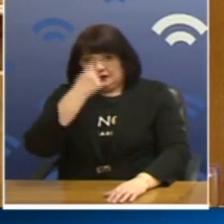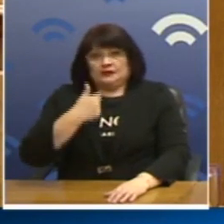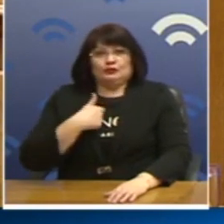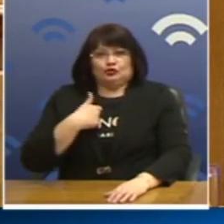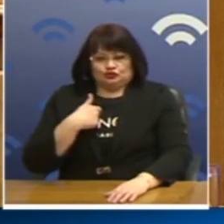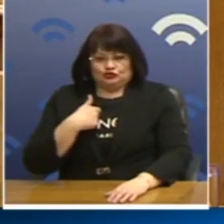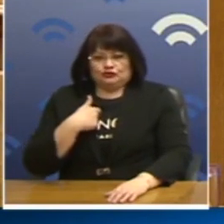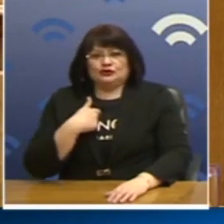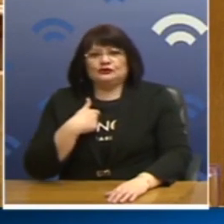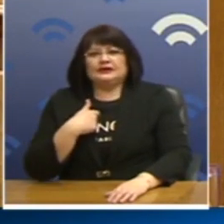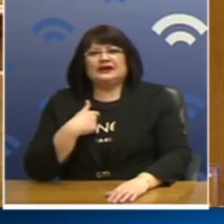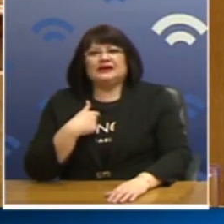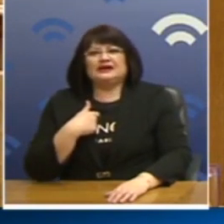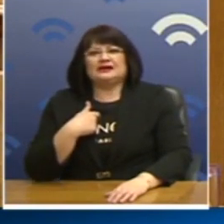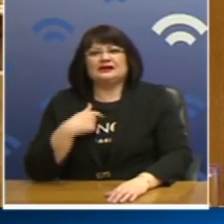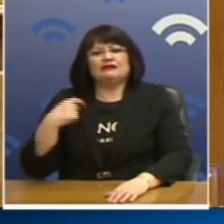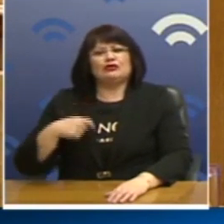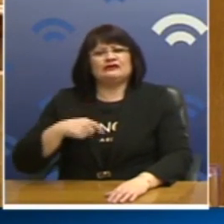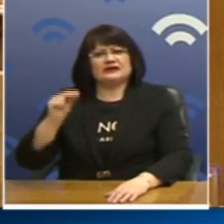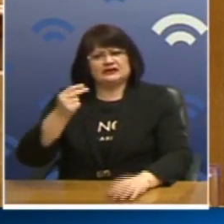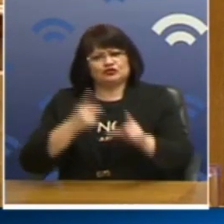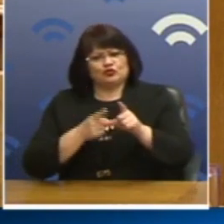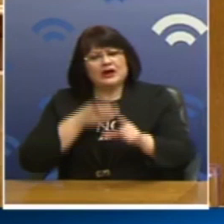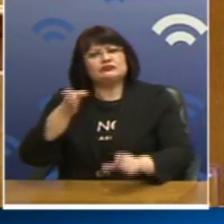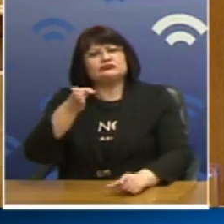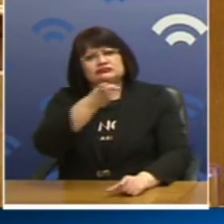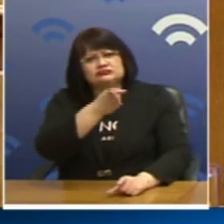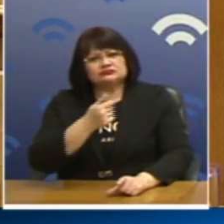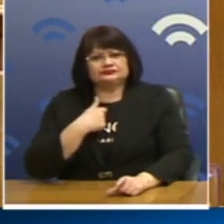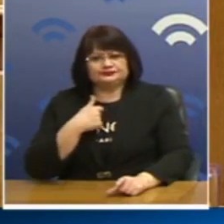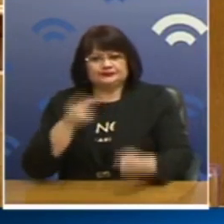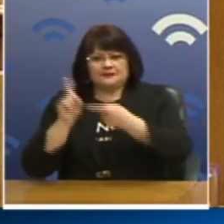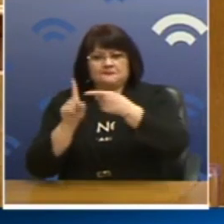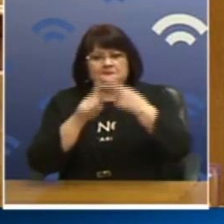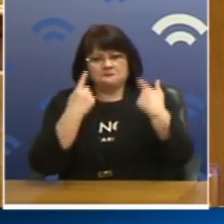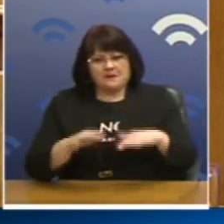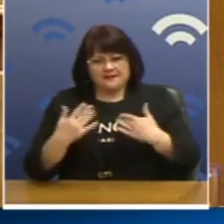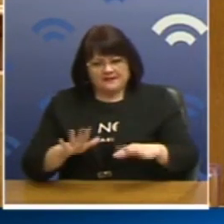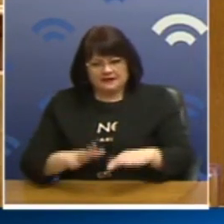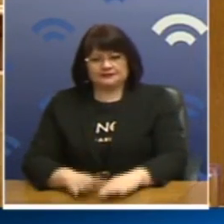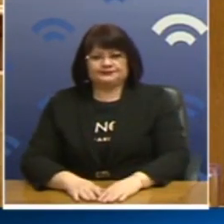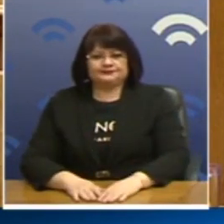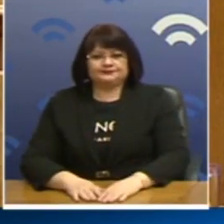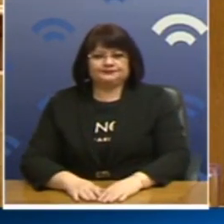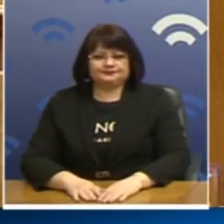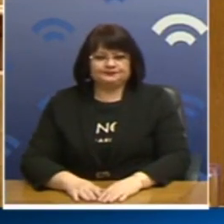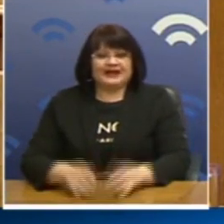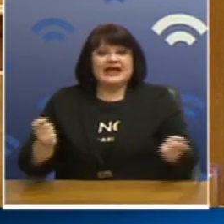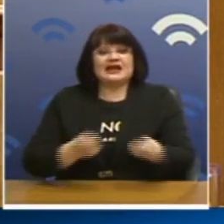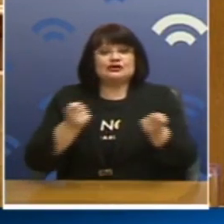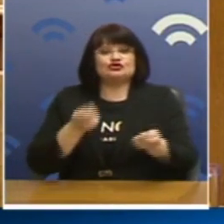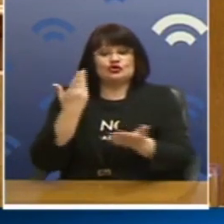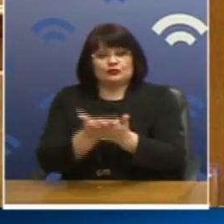άλλα στελέχη και βουλευτές του ΚΚΕ, έχουμε συναντηθεί έπειτα από αίτημα των εργαζομένων με πάρα